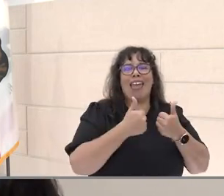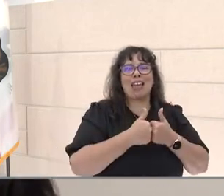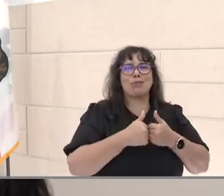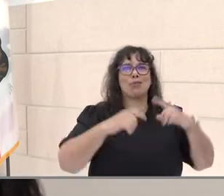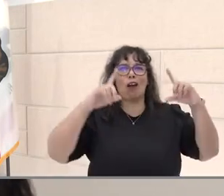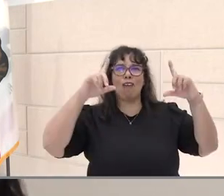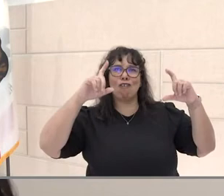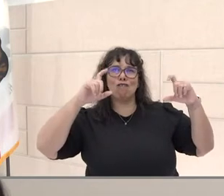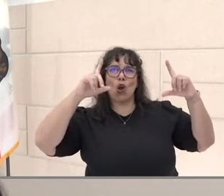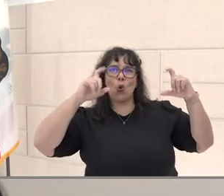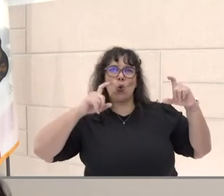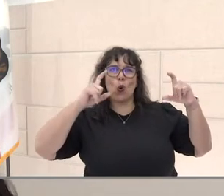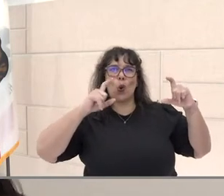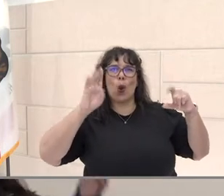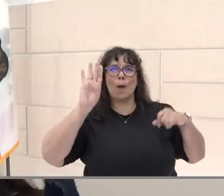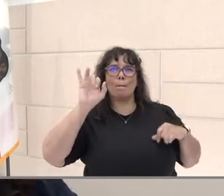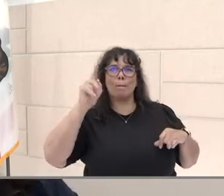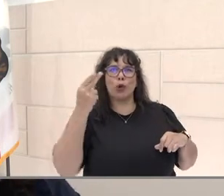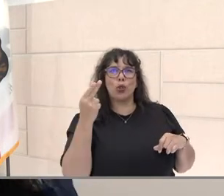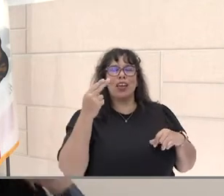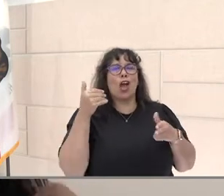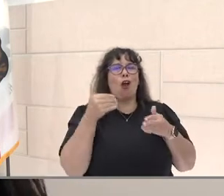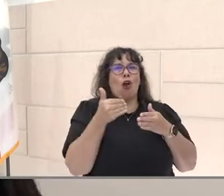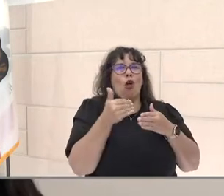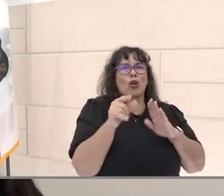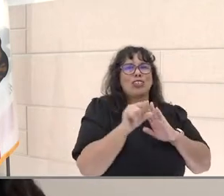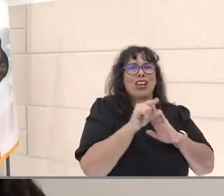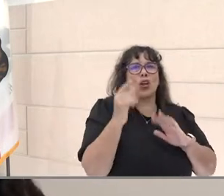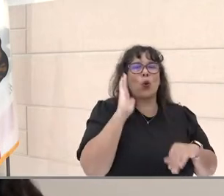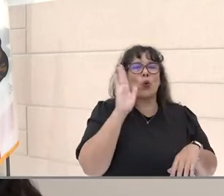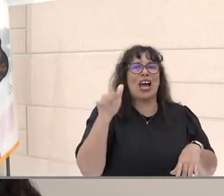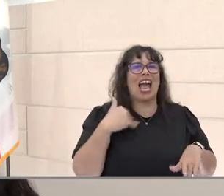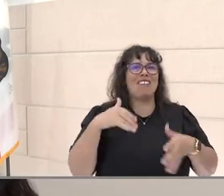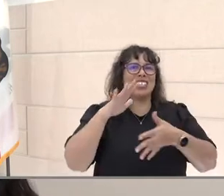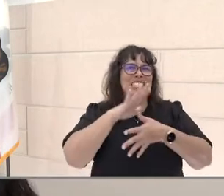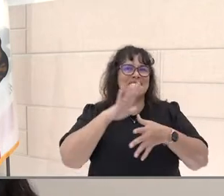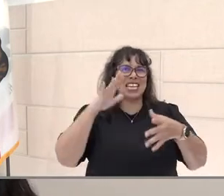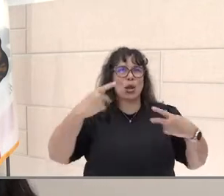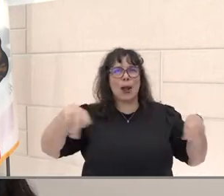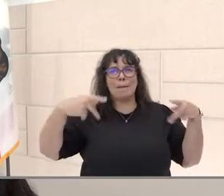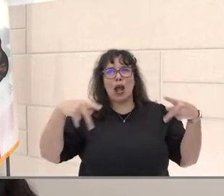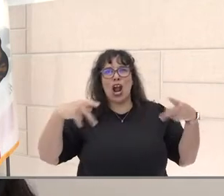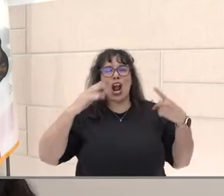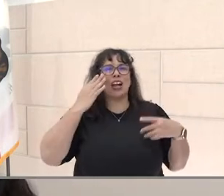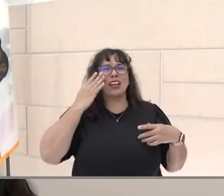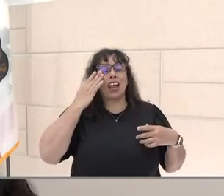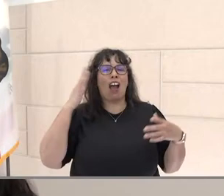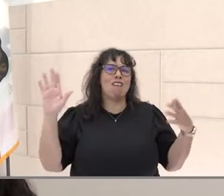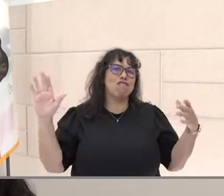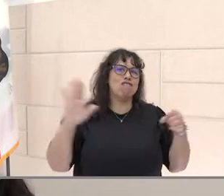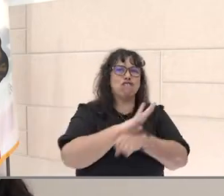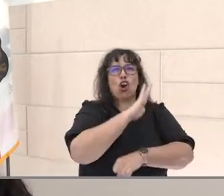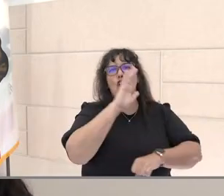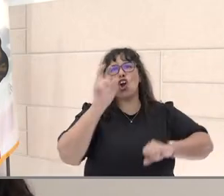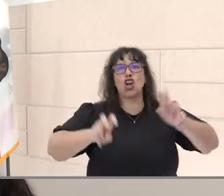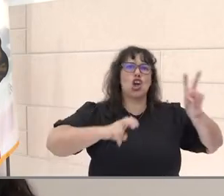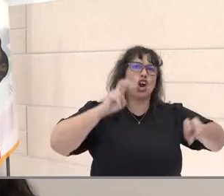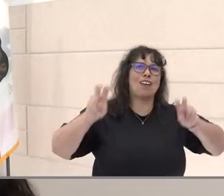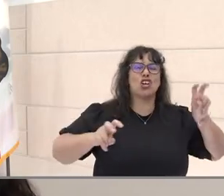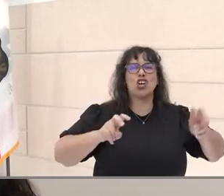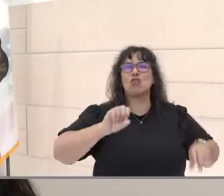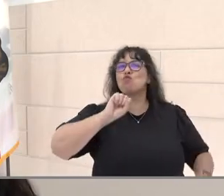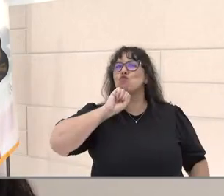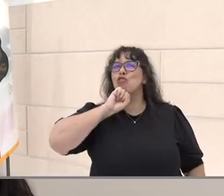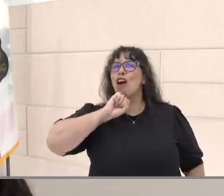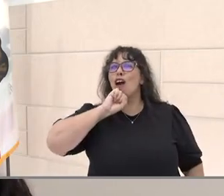ขณีหายในปีมุ่งหนึ่งบรรจับชนามศึกษายืนหนึ่งเมียนกรรมวิธีอ้อม